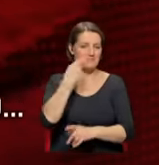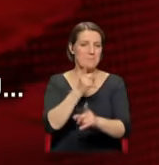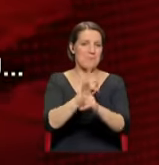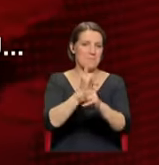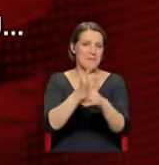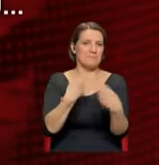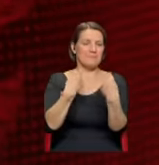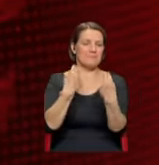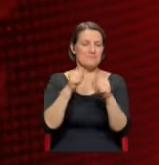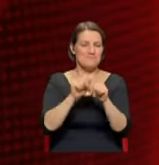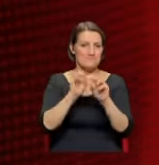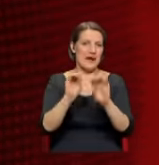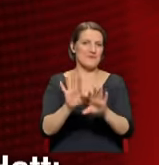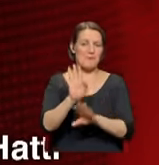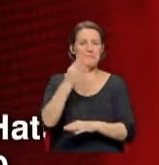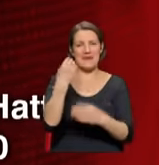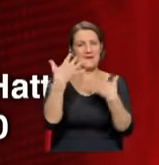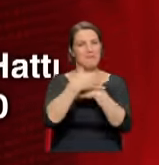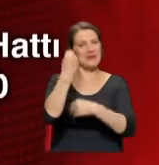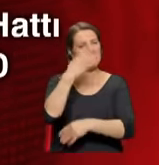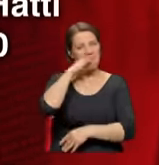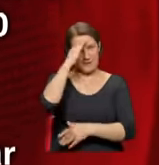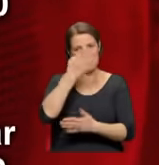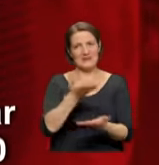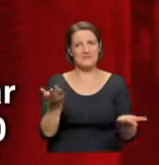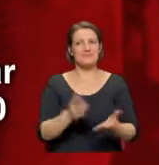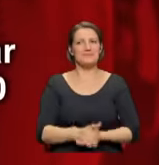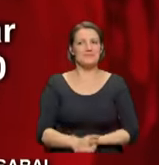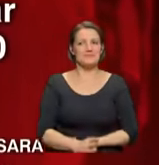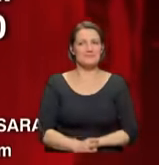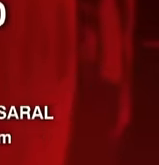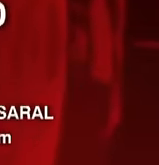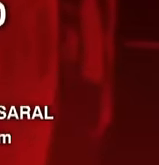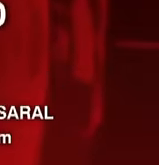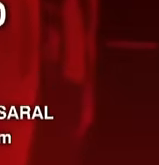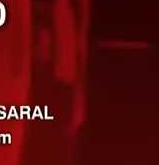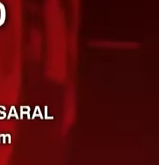bırakacağım. İyi akşamlar, iyi bayramlar.